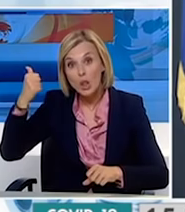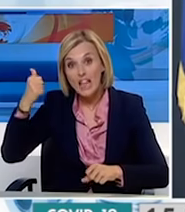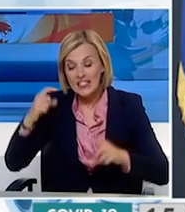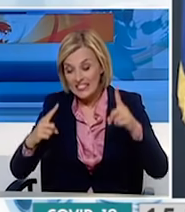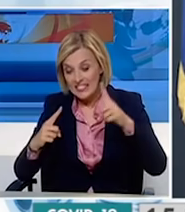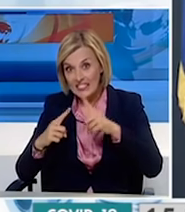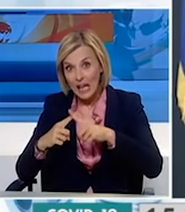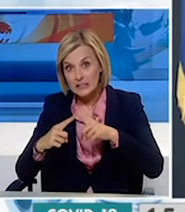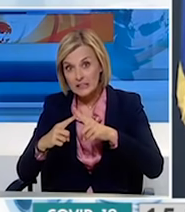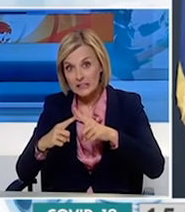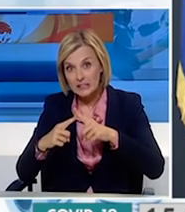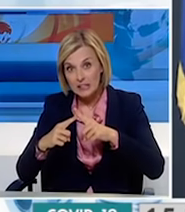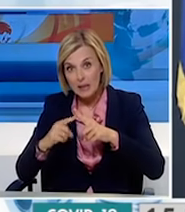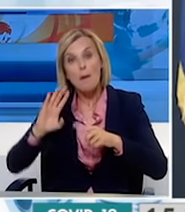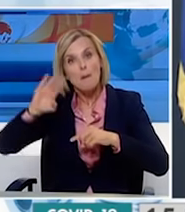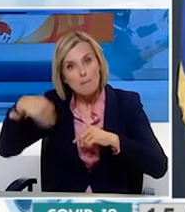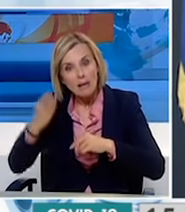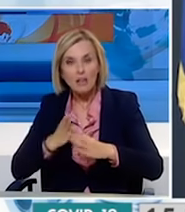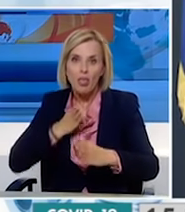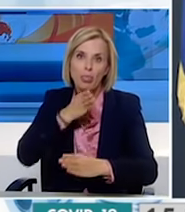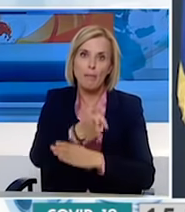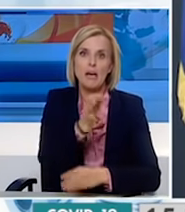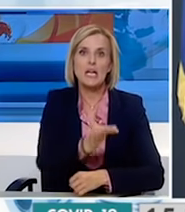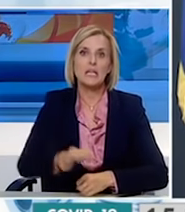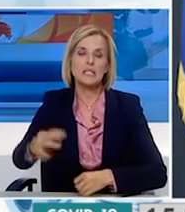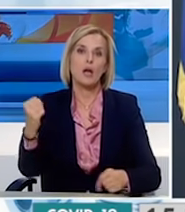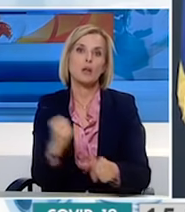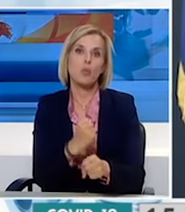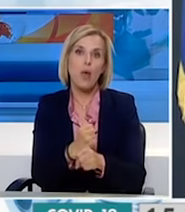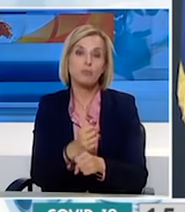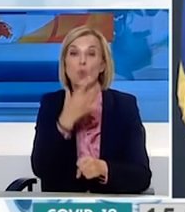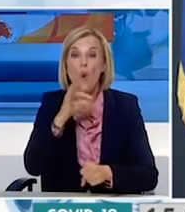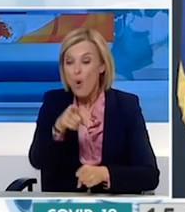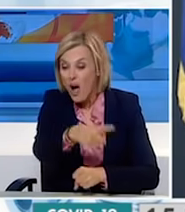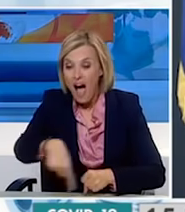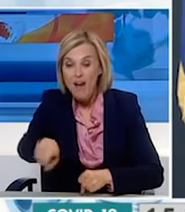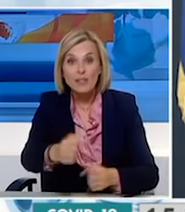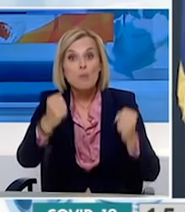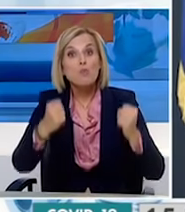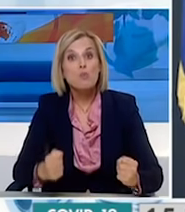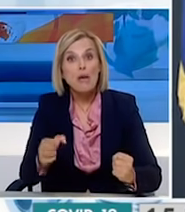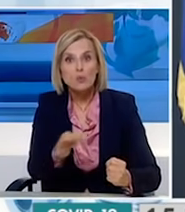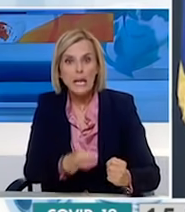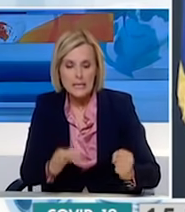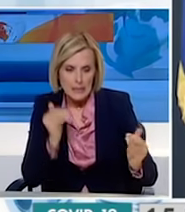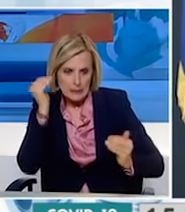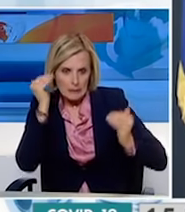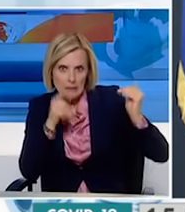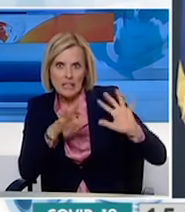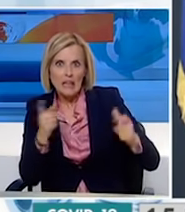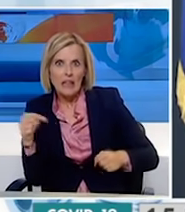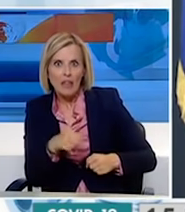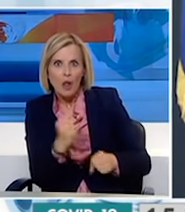τεστ, ώστε και οι νησιώτες να αισθάνονται ασφαλείς και οι ίδιοι οι μεταβαίνοντες να μην αντιμετωπίζονται με καχυποψία?